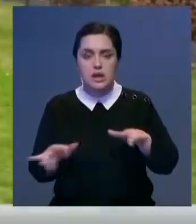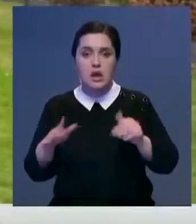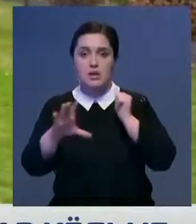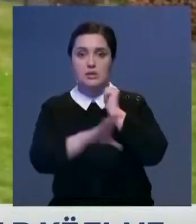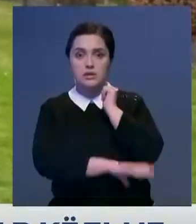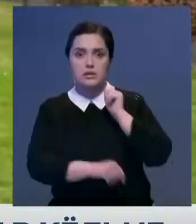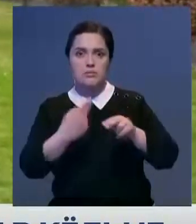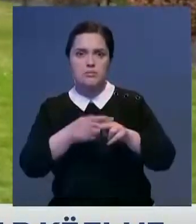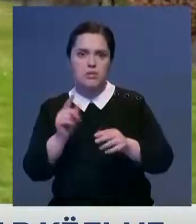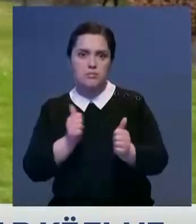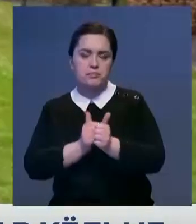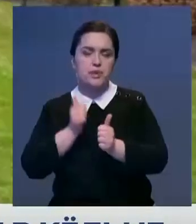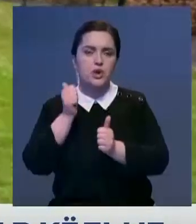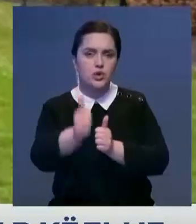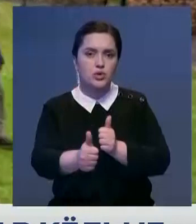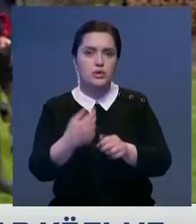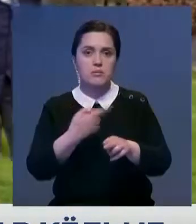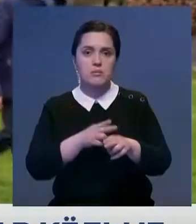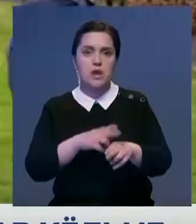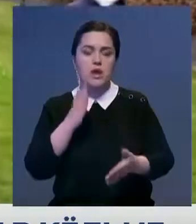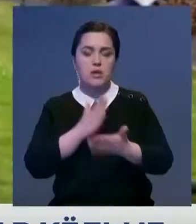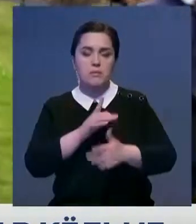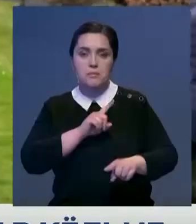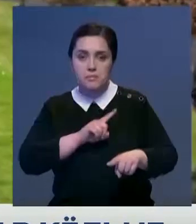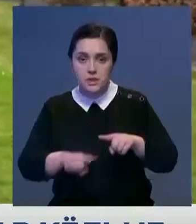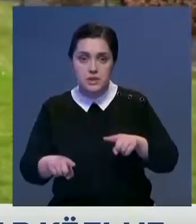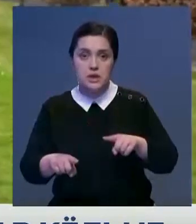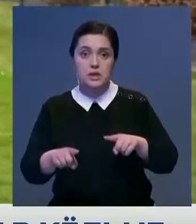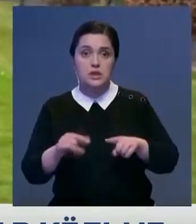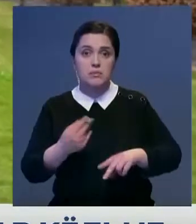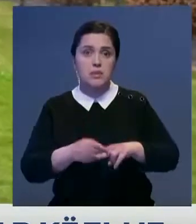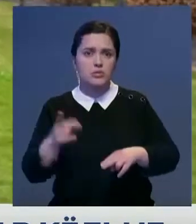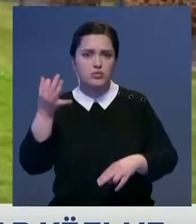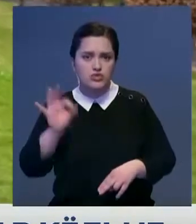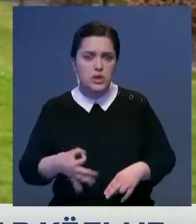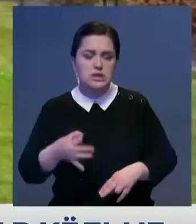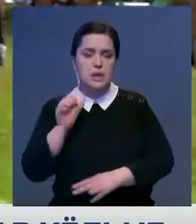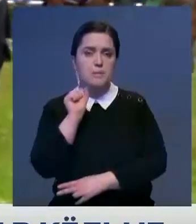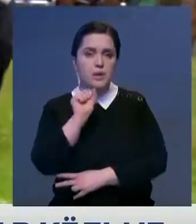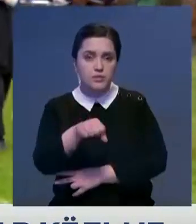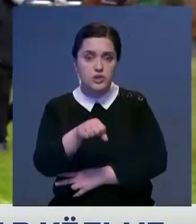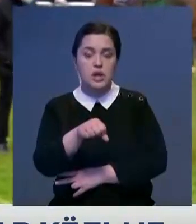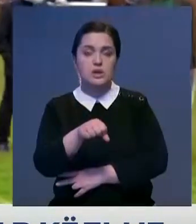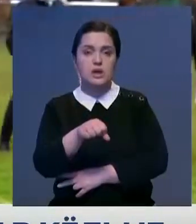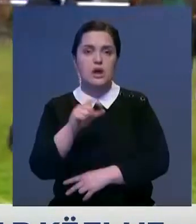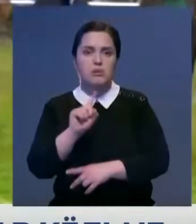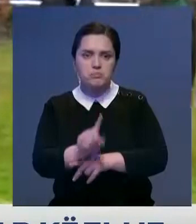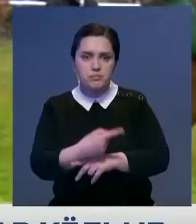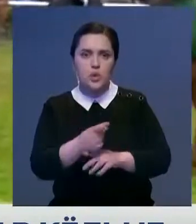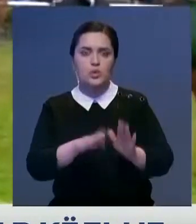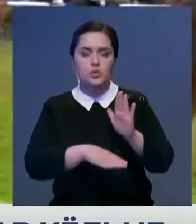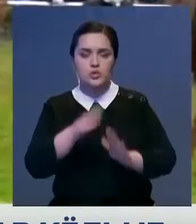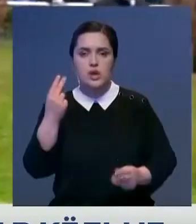он агрессивно вырывается вперед и отрывается от соперников. Поэтому он часто побеждает. Он, безусловно, один из лучших